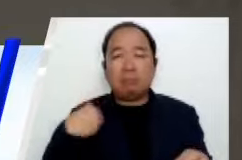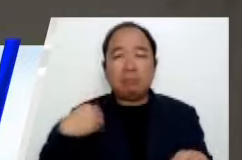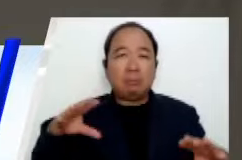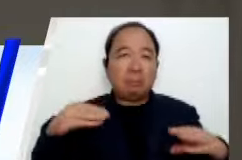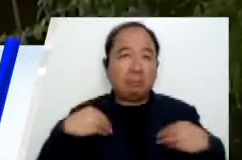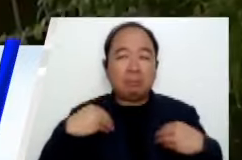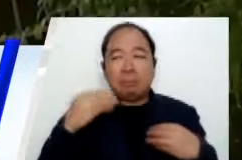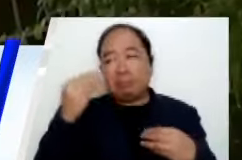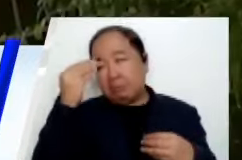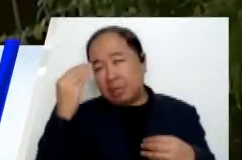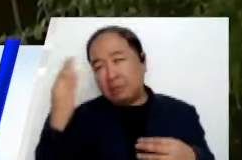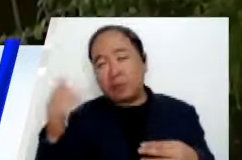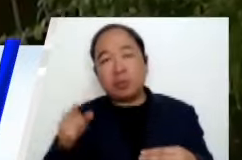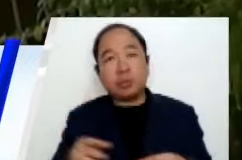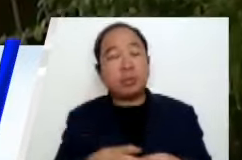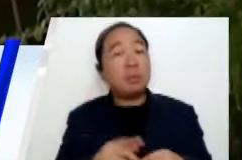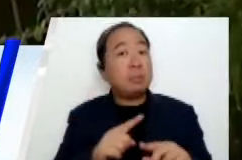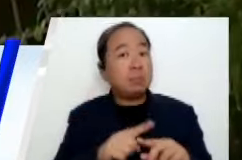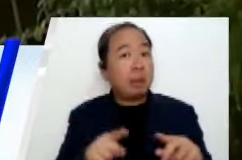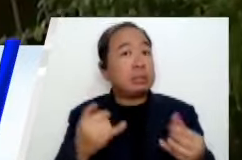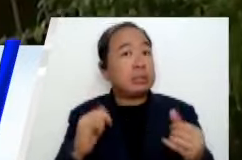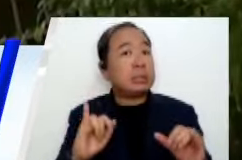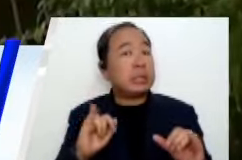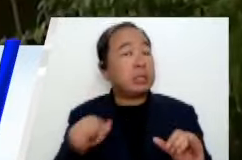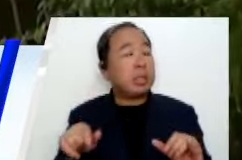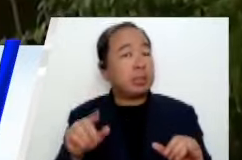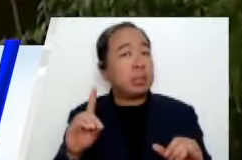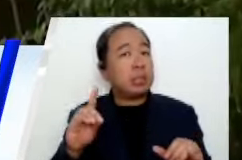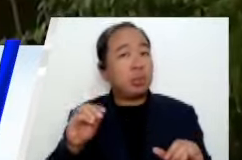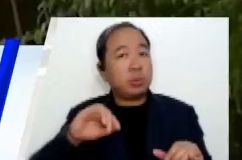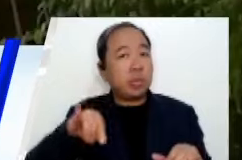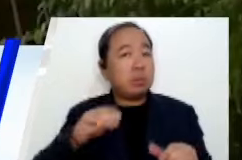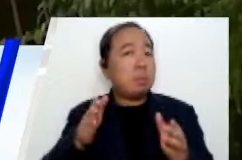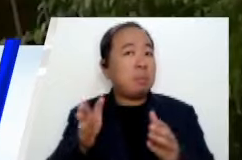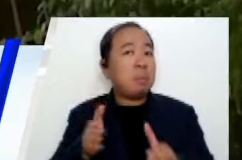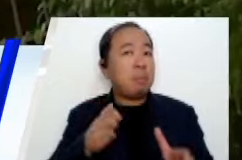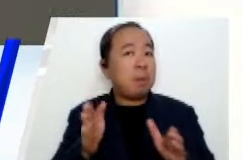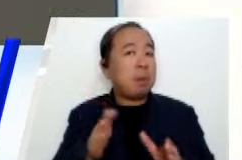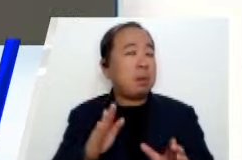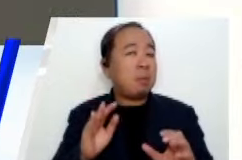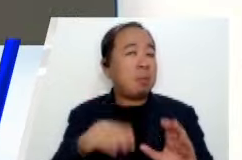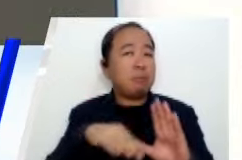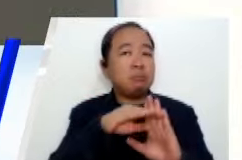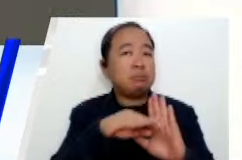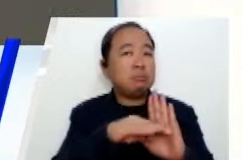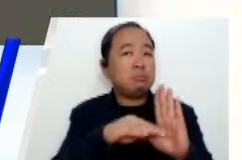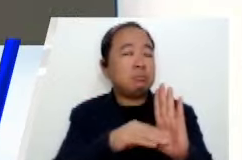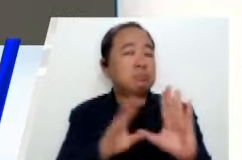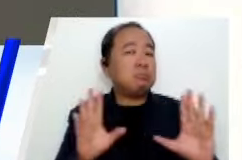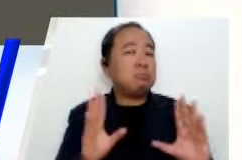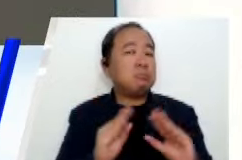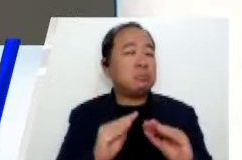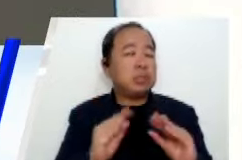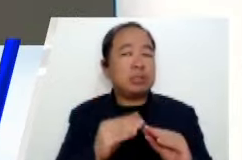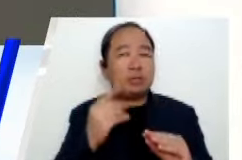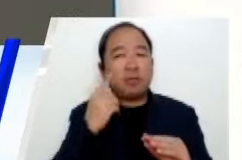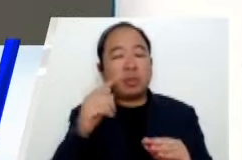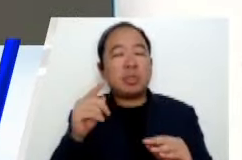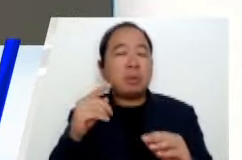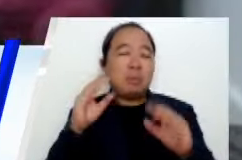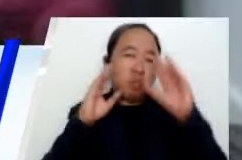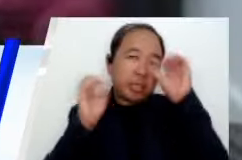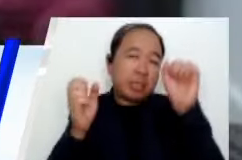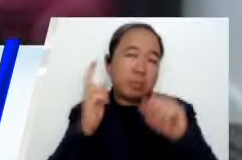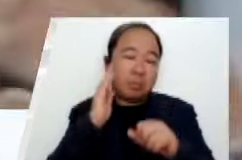ngayon. Gayunman, naghahanda raw sila ng briefer para sa Pangulo kung saan tatalakayin ang lahat na maaaring mangyari